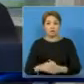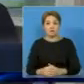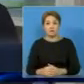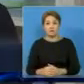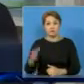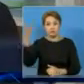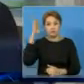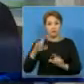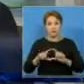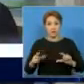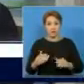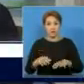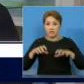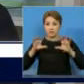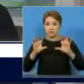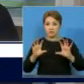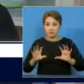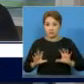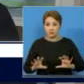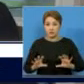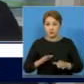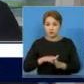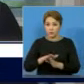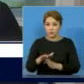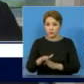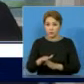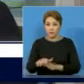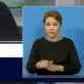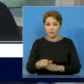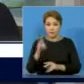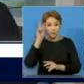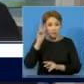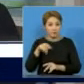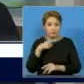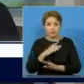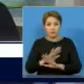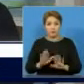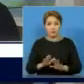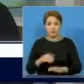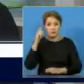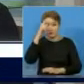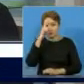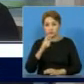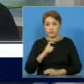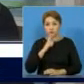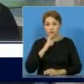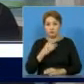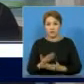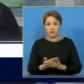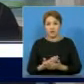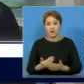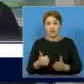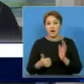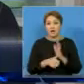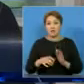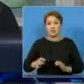беру мекемелерінің заңды енді толық білмеу деп айта алмаймыз, енді толық түсінбей, жаңа біздің 6